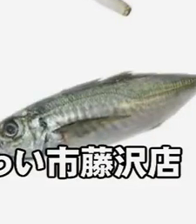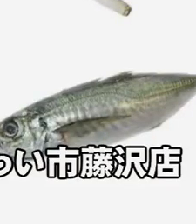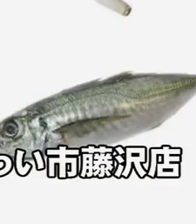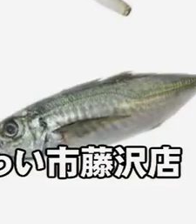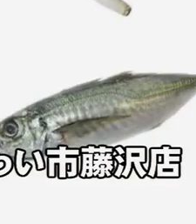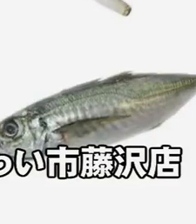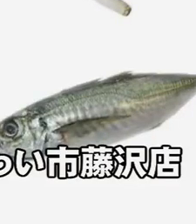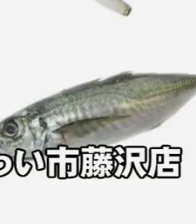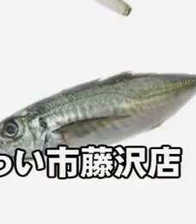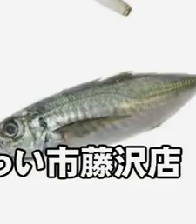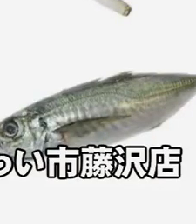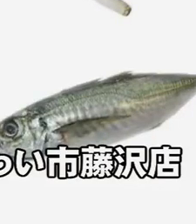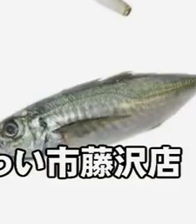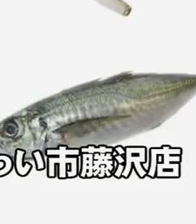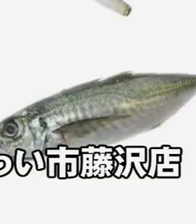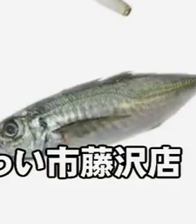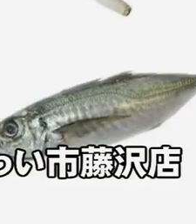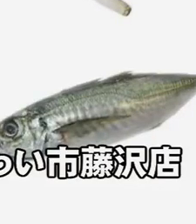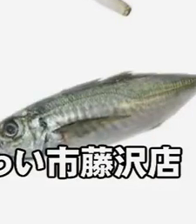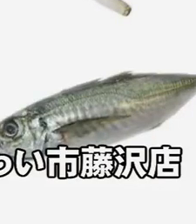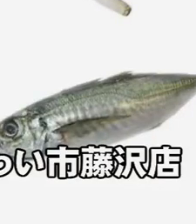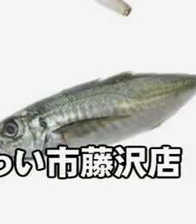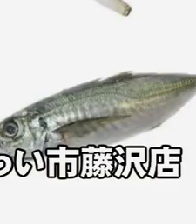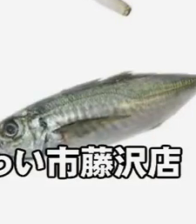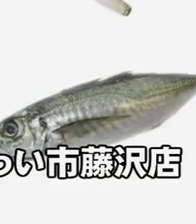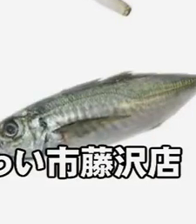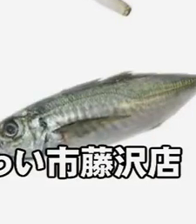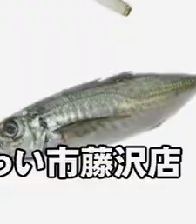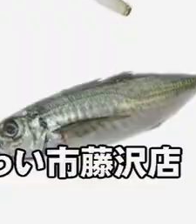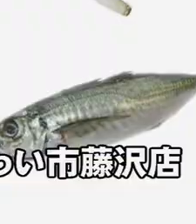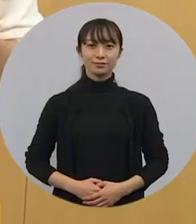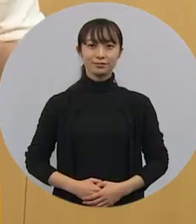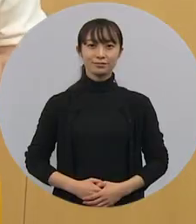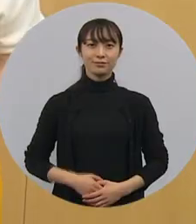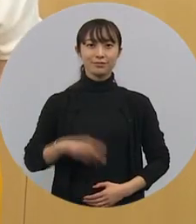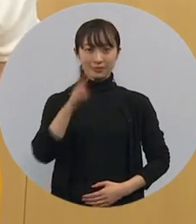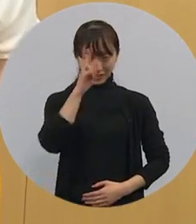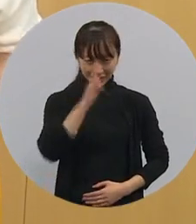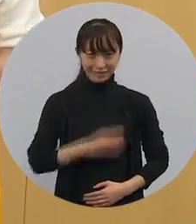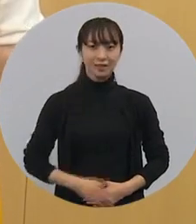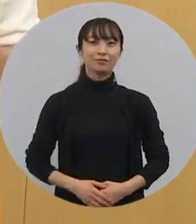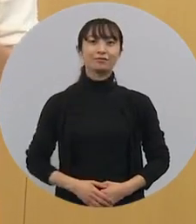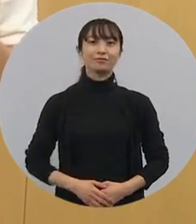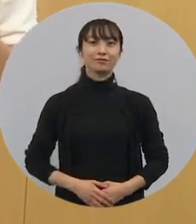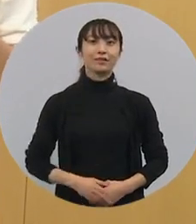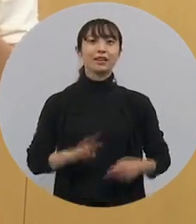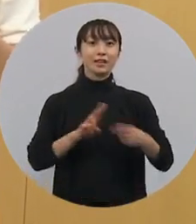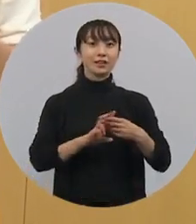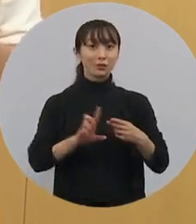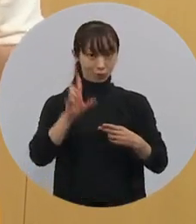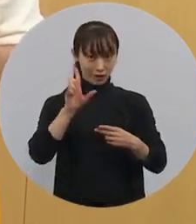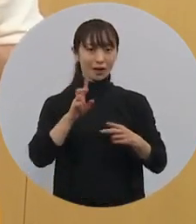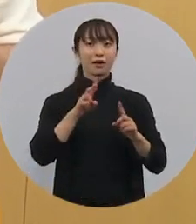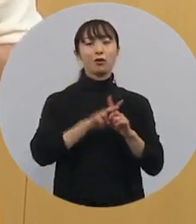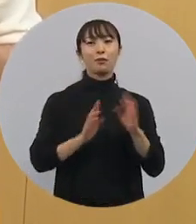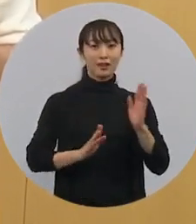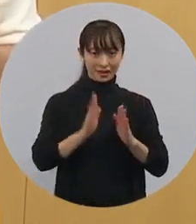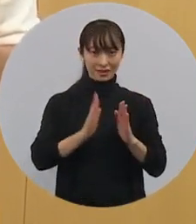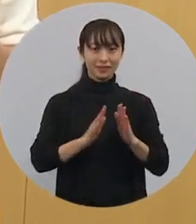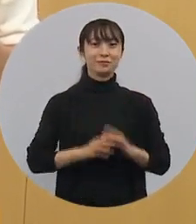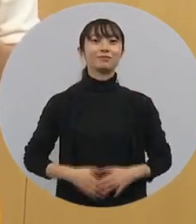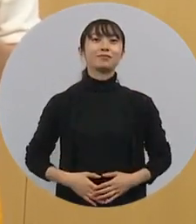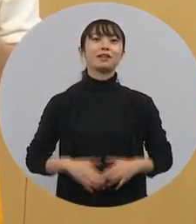地産食材で簡単クッキング、藤沢ごはん。 こんにちは、 井上瑠奈です。 小林恵子です